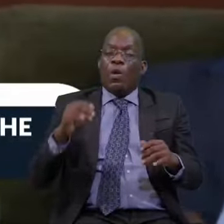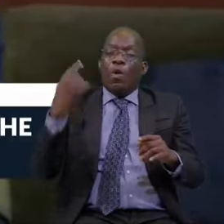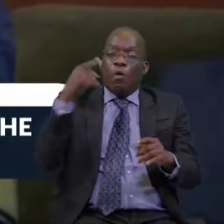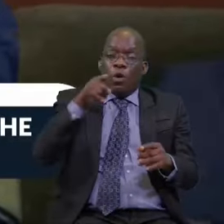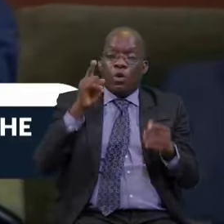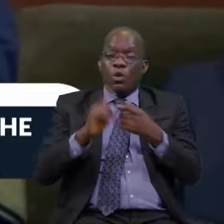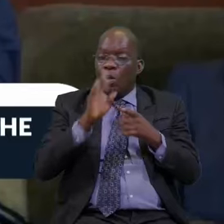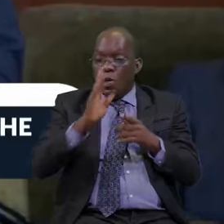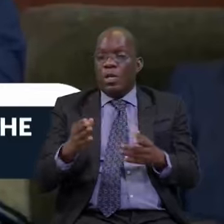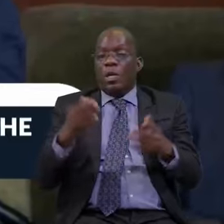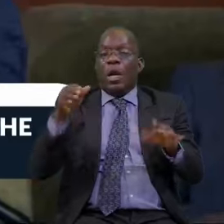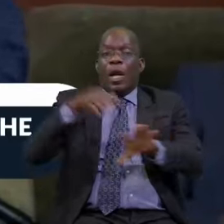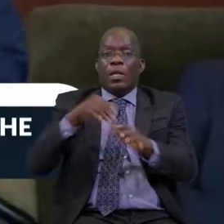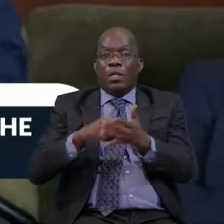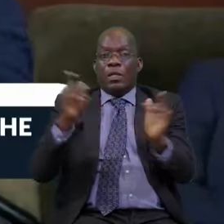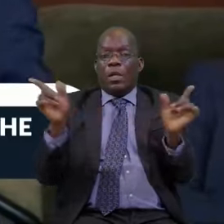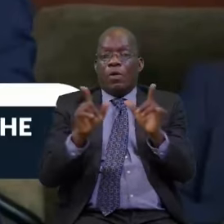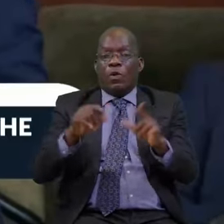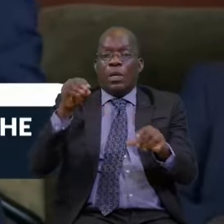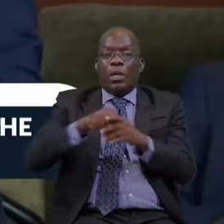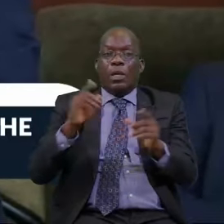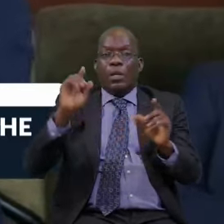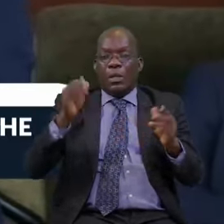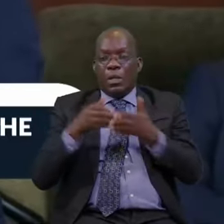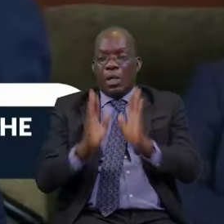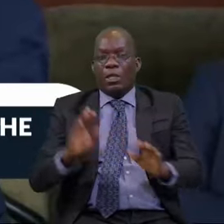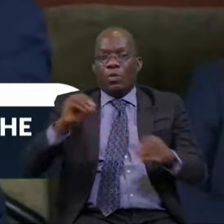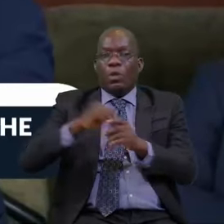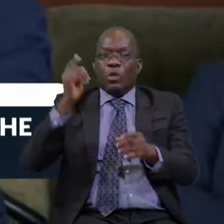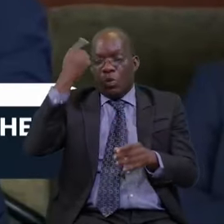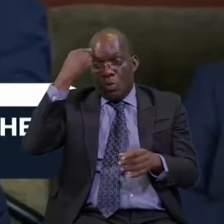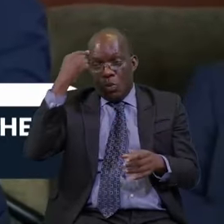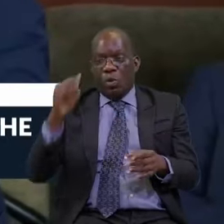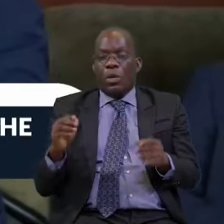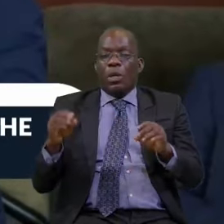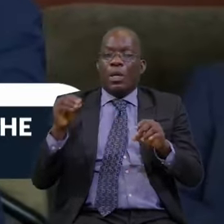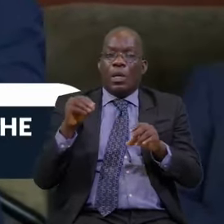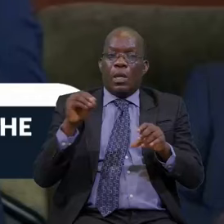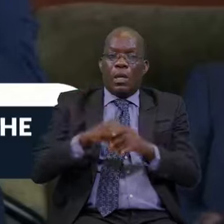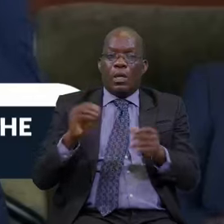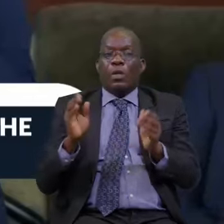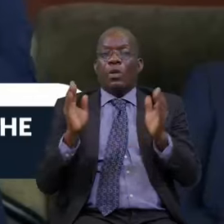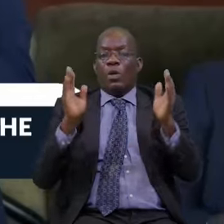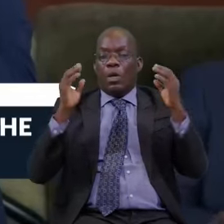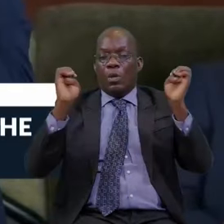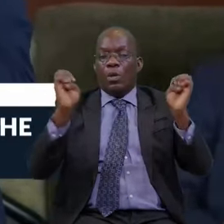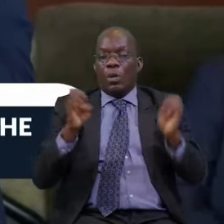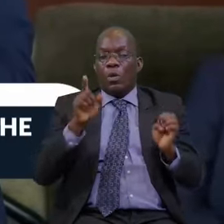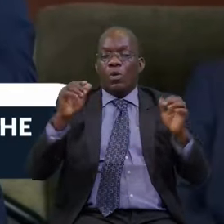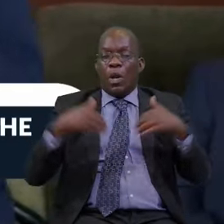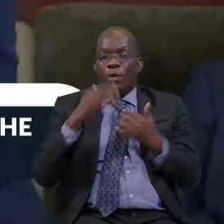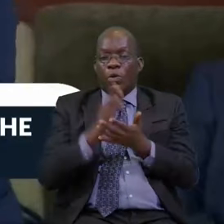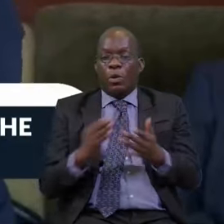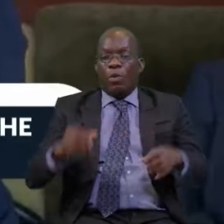qui transcende là où vous êtes présentement, que ce soit dans l'éducation, dans le gouvernement, vous avez eu un certain